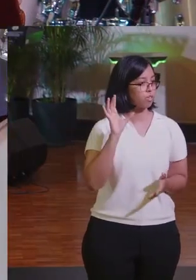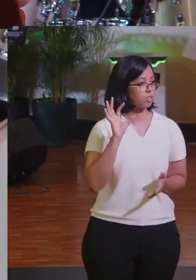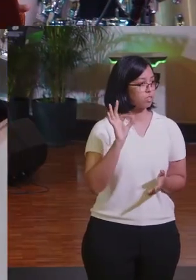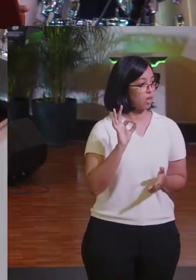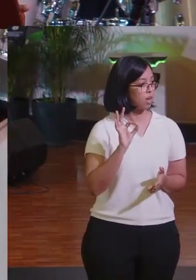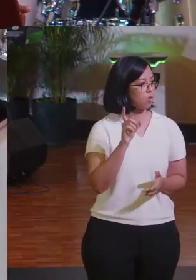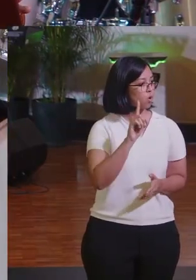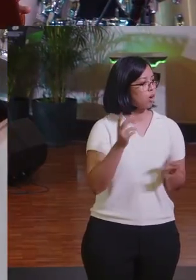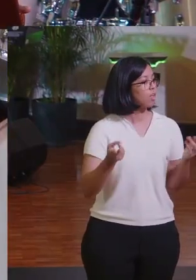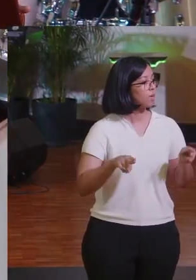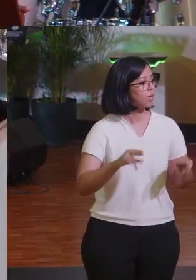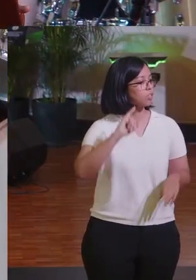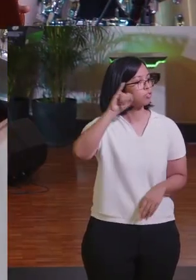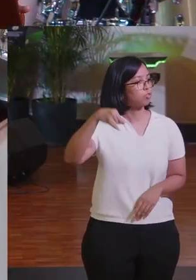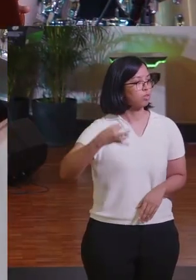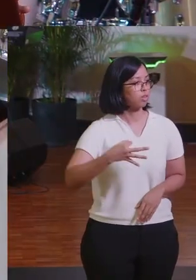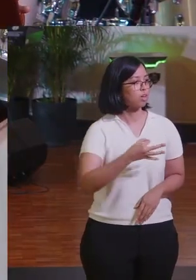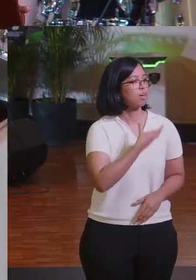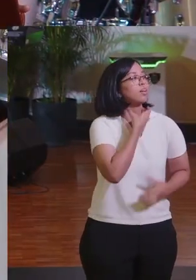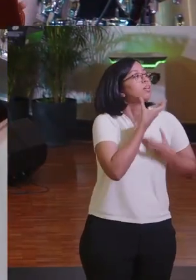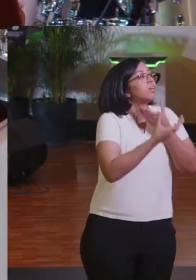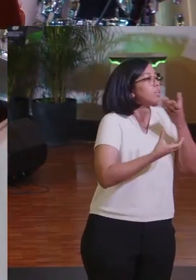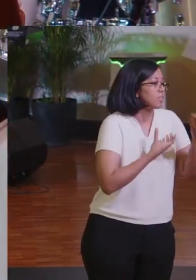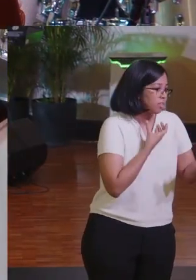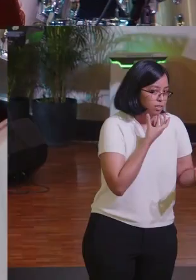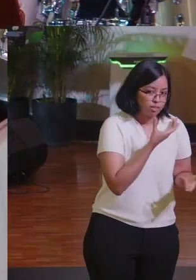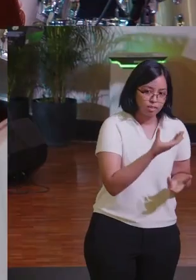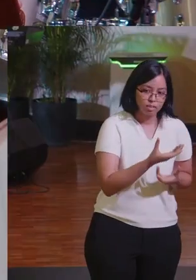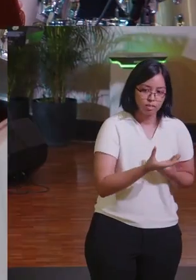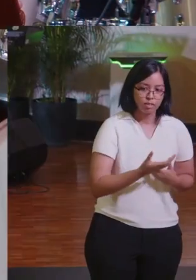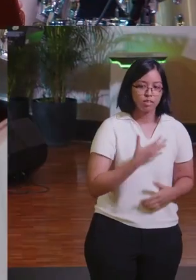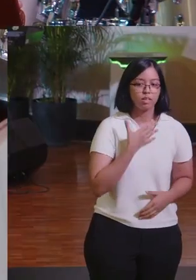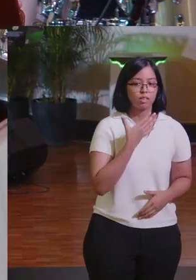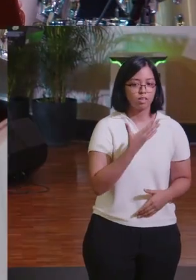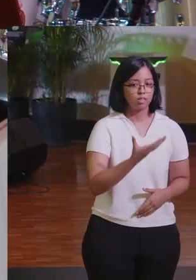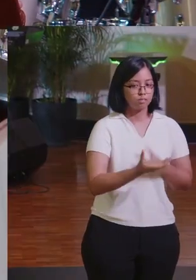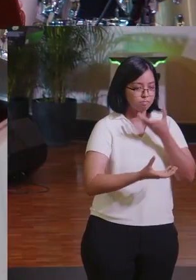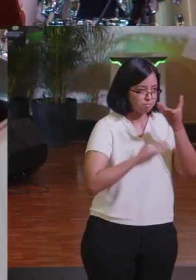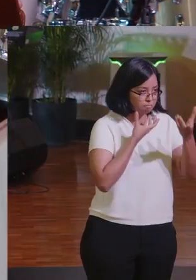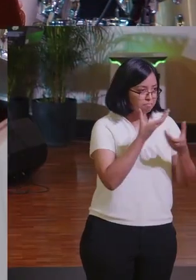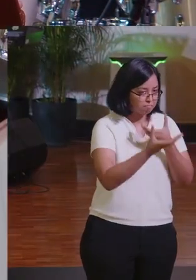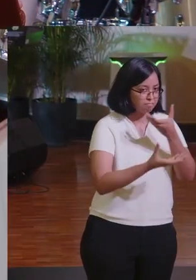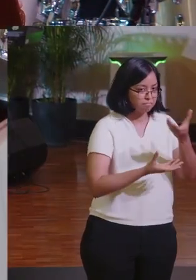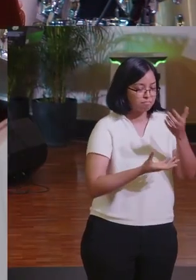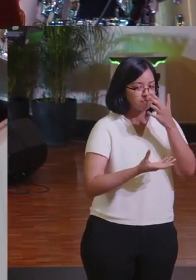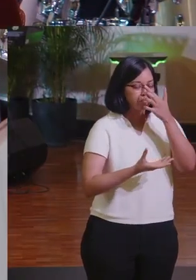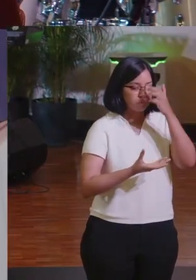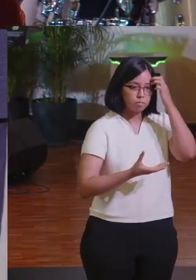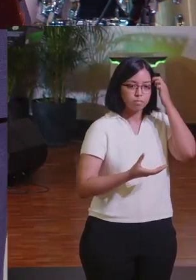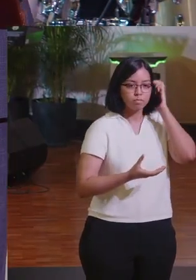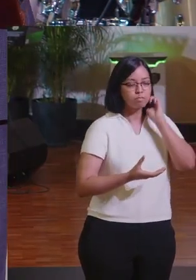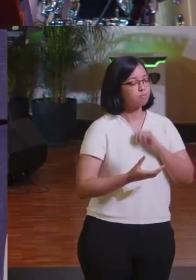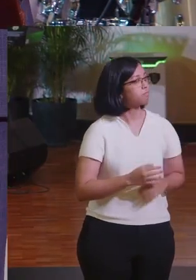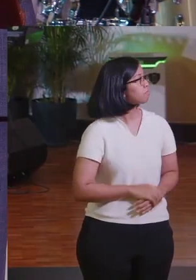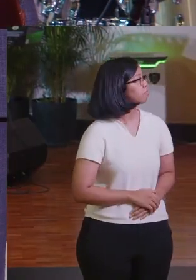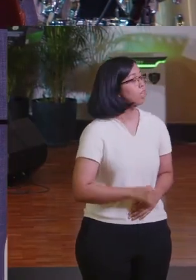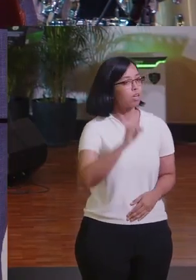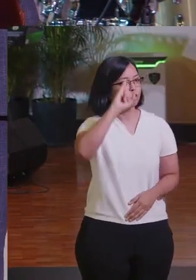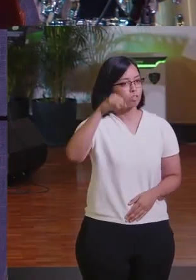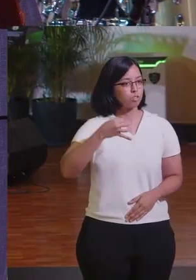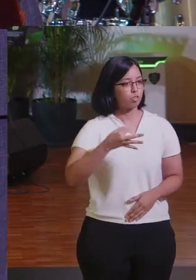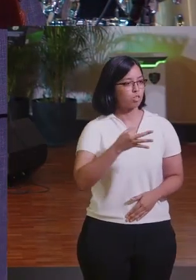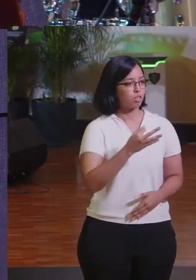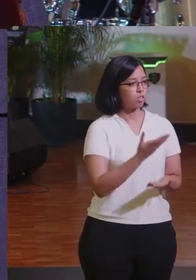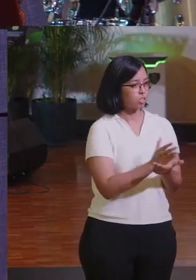yung pag-amin. Inamin na niya at meron ding pinahayag si Jonah doon. Ating titignan mamaya. At yung bang